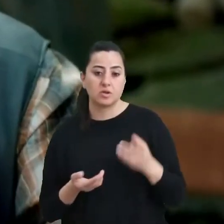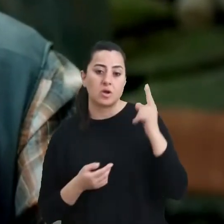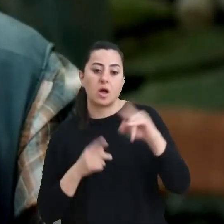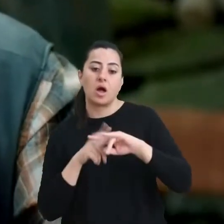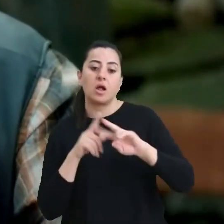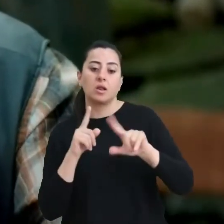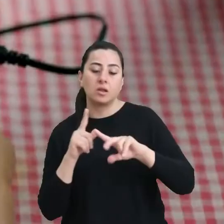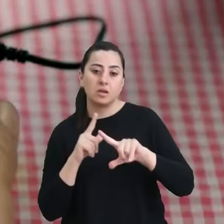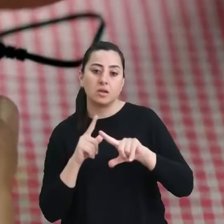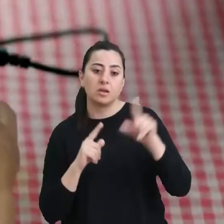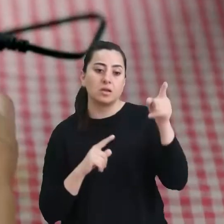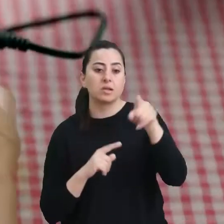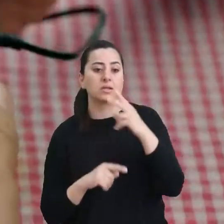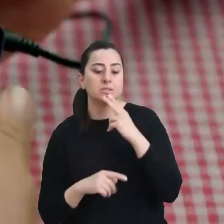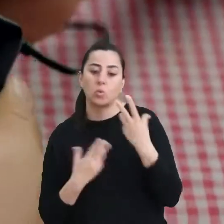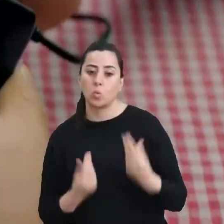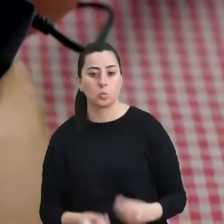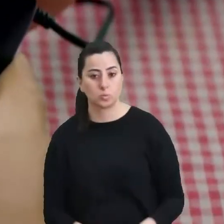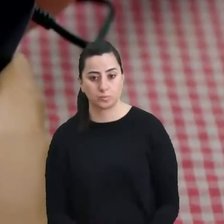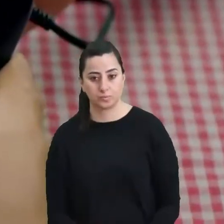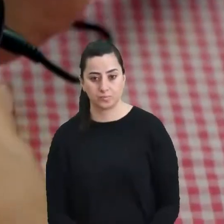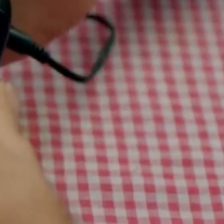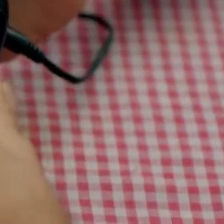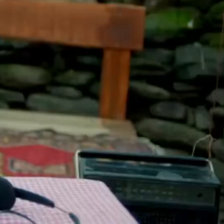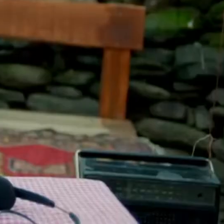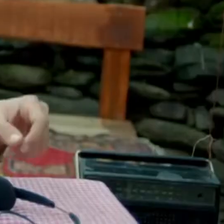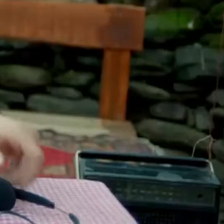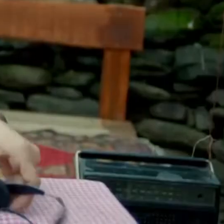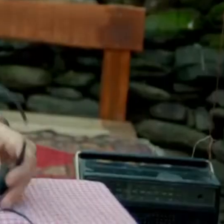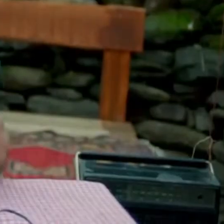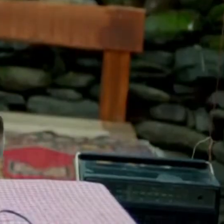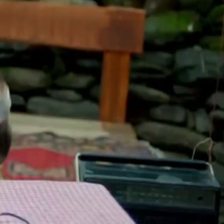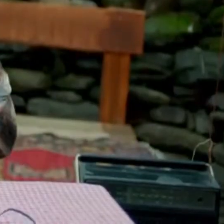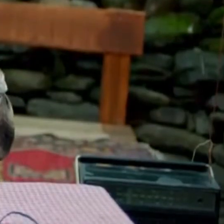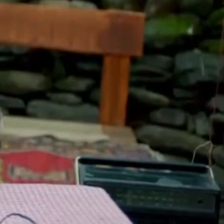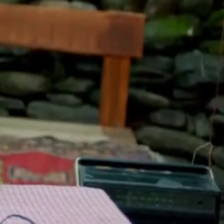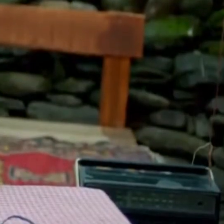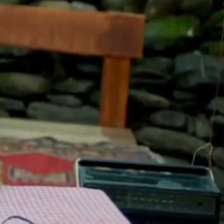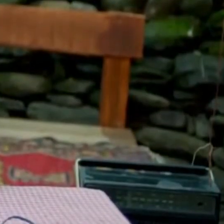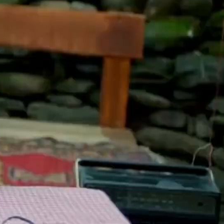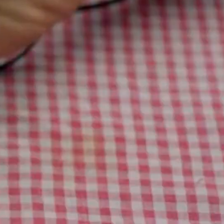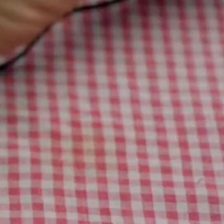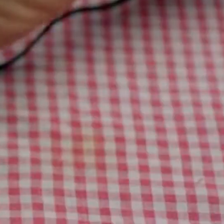göstereceğin halin kızıyla evlenmek varmış oğlum. Kaseti içine koyup kapattı. Kulaklığı